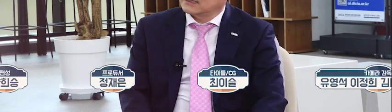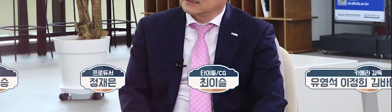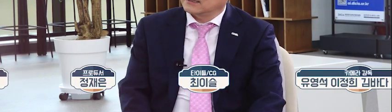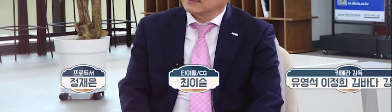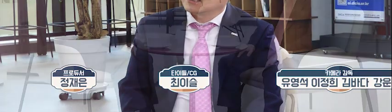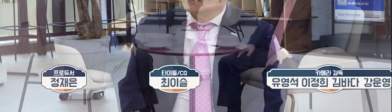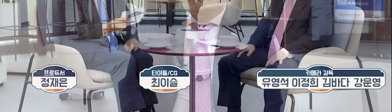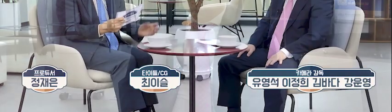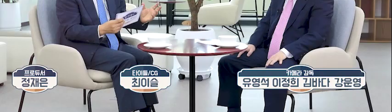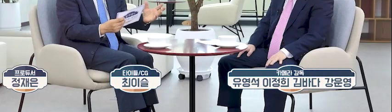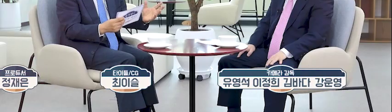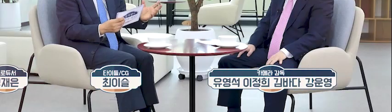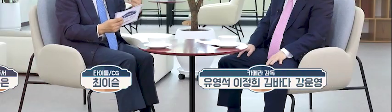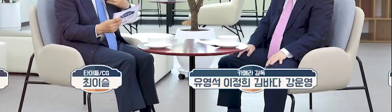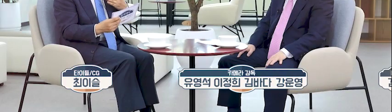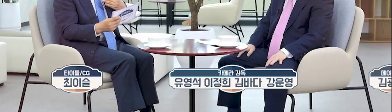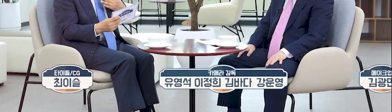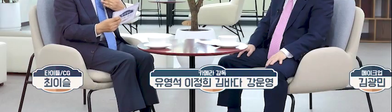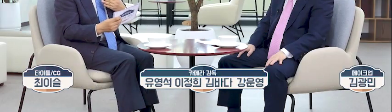가능하냐는 거였어